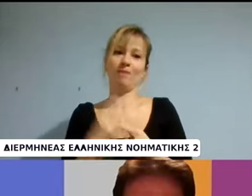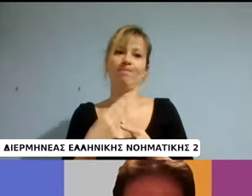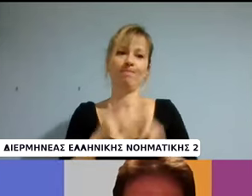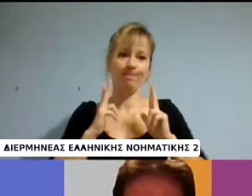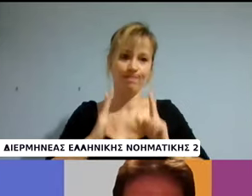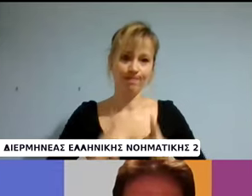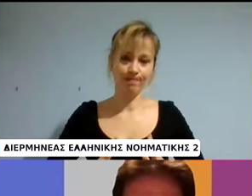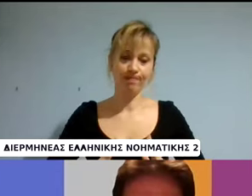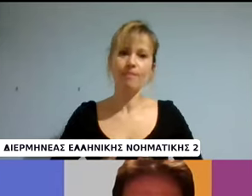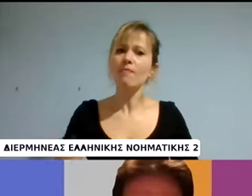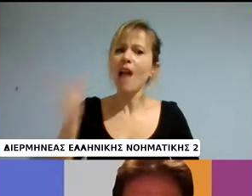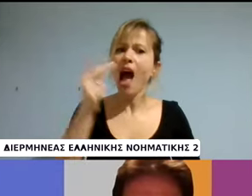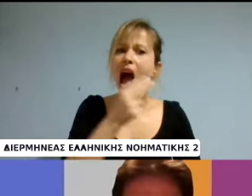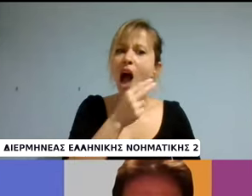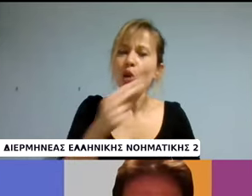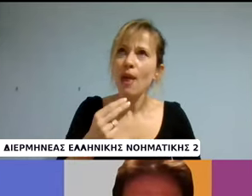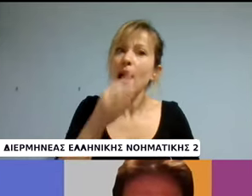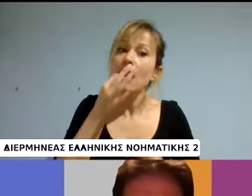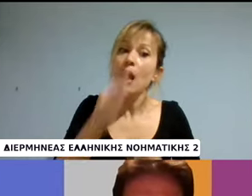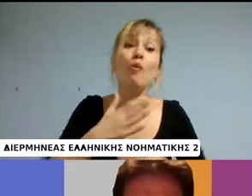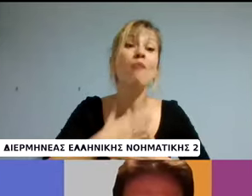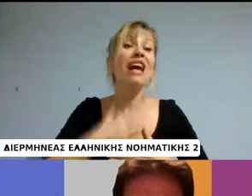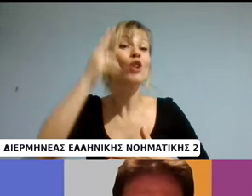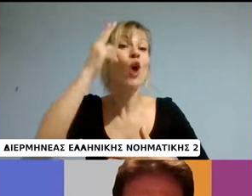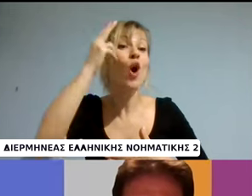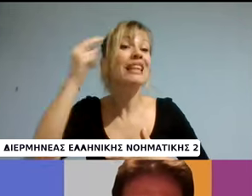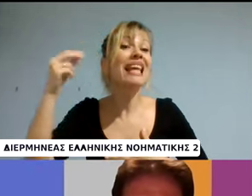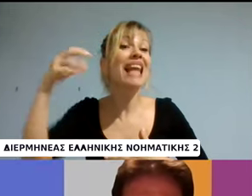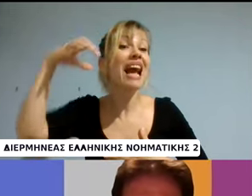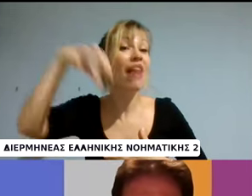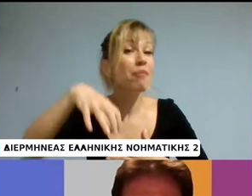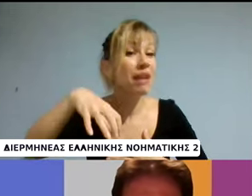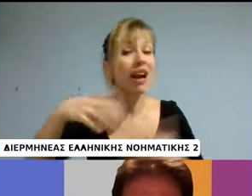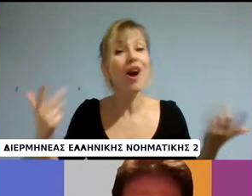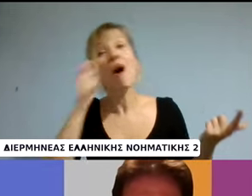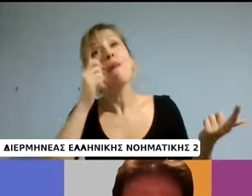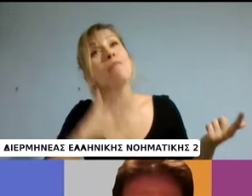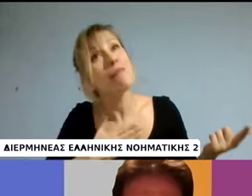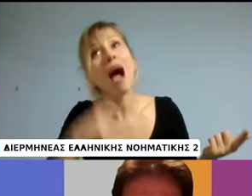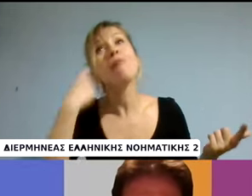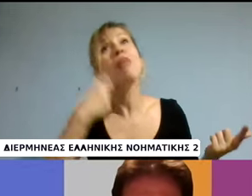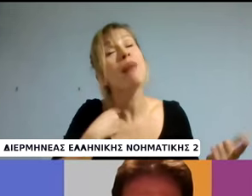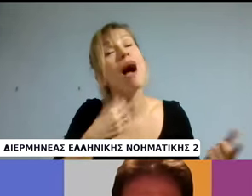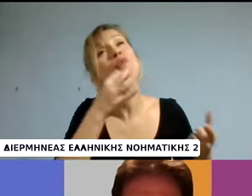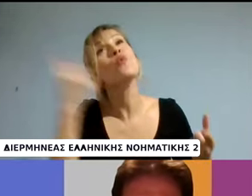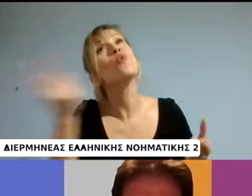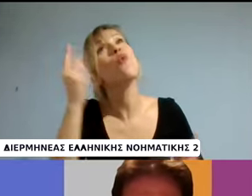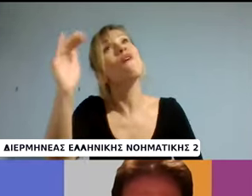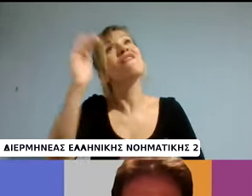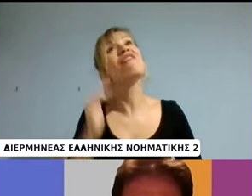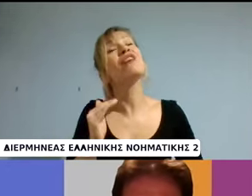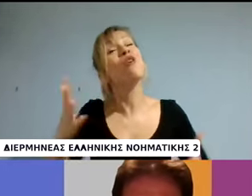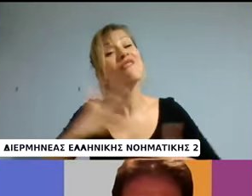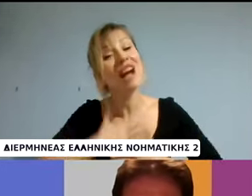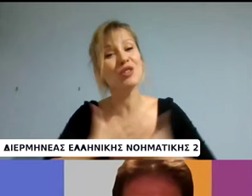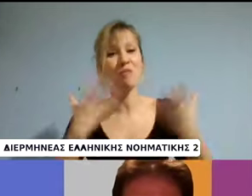Τι άλλο, στην Ακαδημία, έτσι, τον πατέρα μας, τη μητέρα μας, σε όλα αυτά που λένε συνήθως.